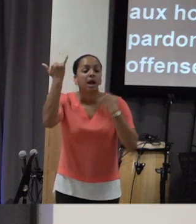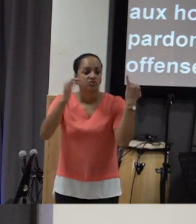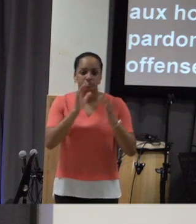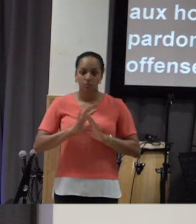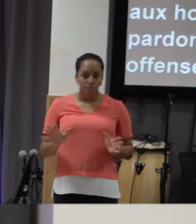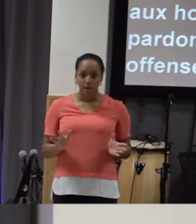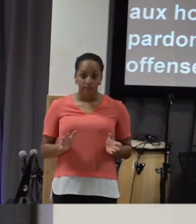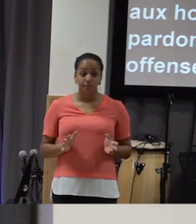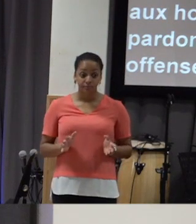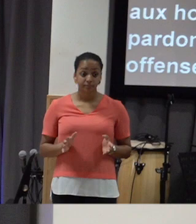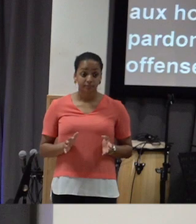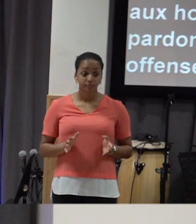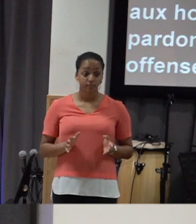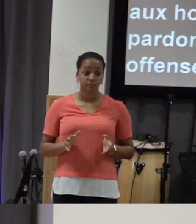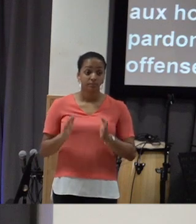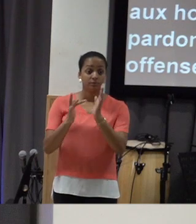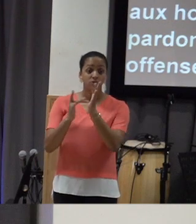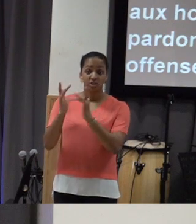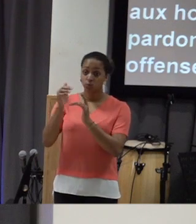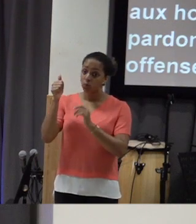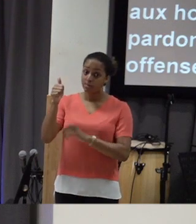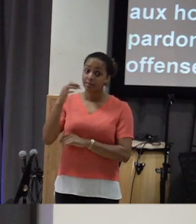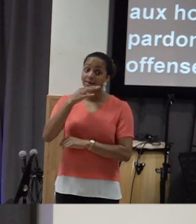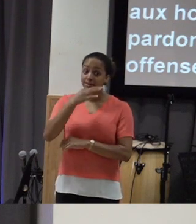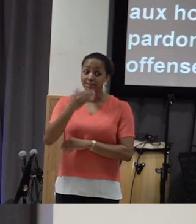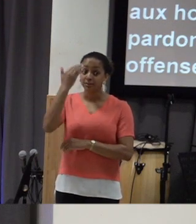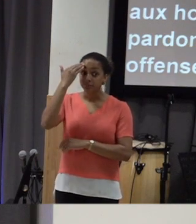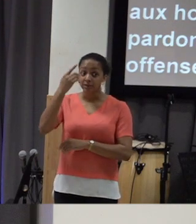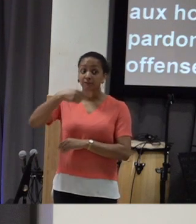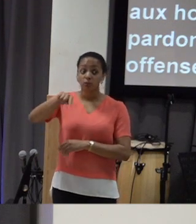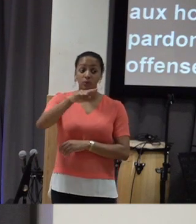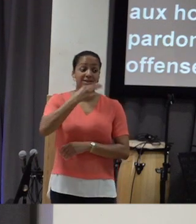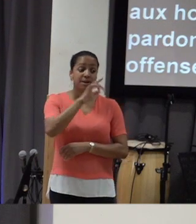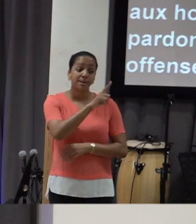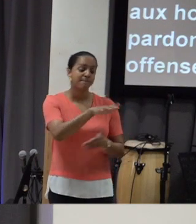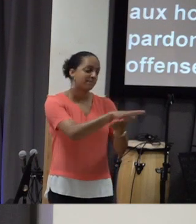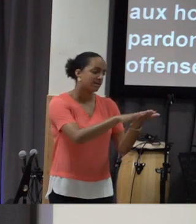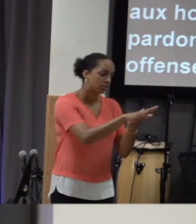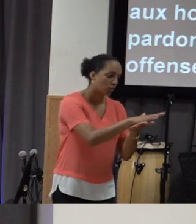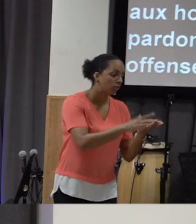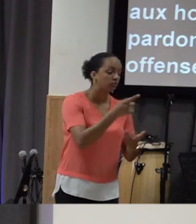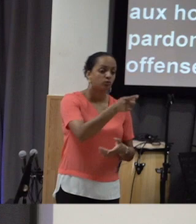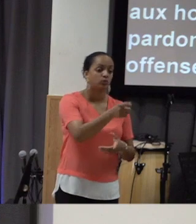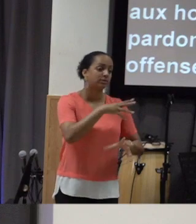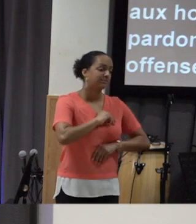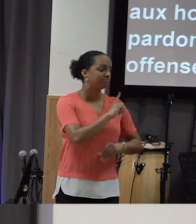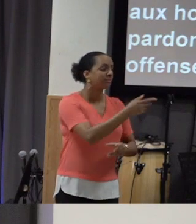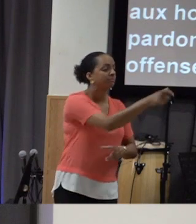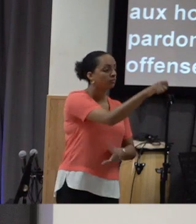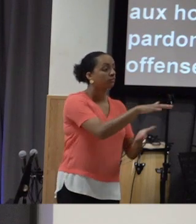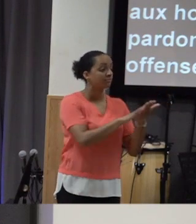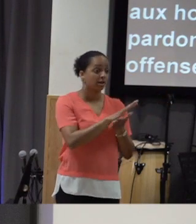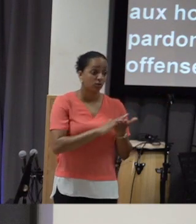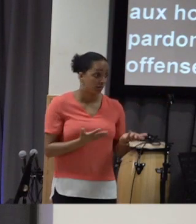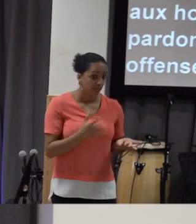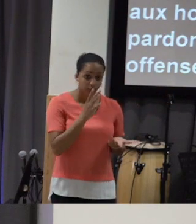ignoré. Parce que c'est Jésus lui-même qui nous l'a révélé. Si tu ne pardonnes pas, Dieu ne te pardonne pas. Si tu pardonnes, Dieu te pardonne. Amen.